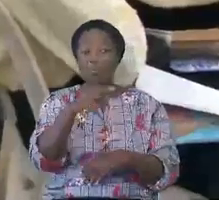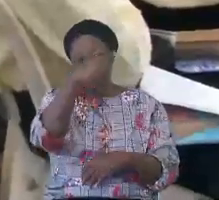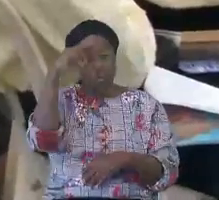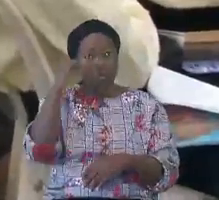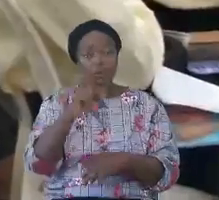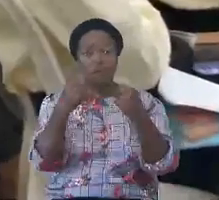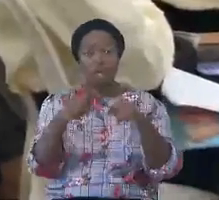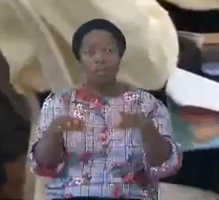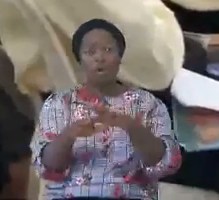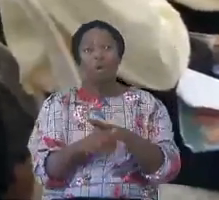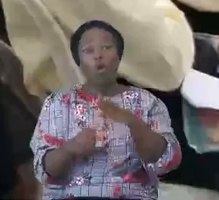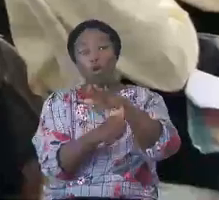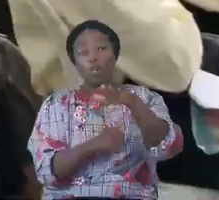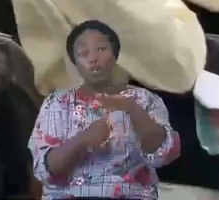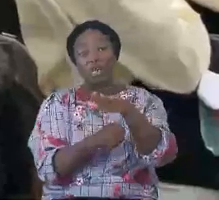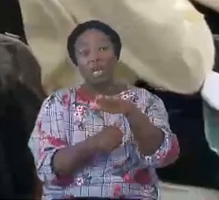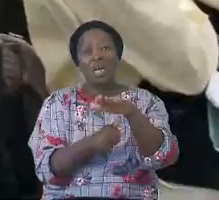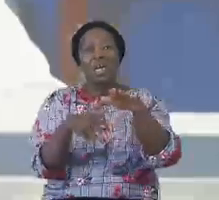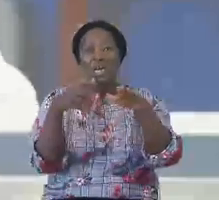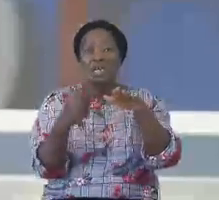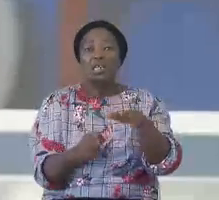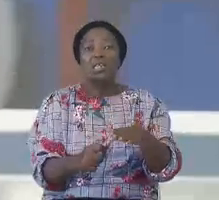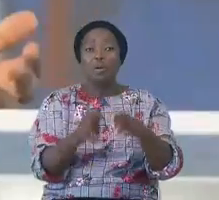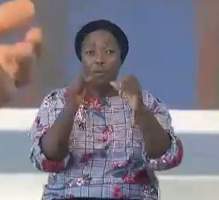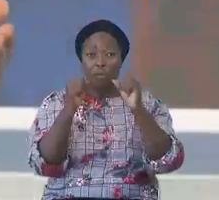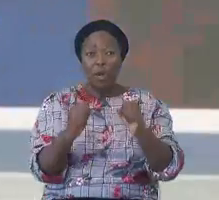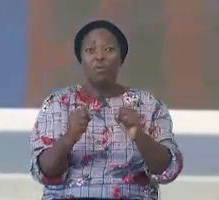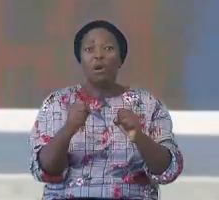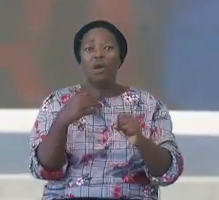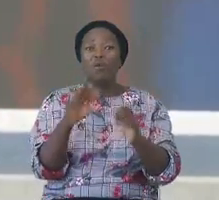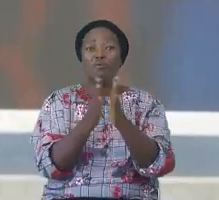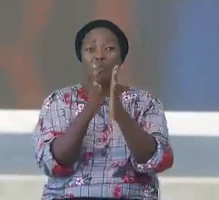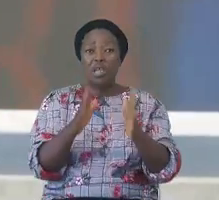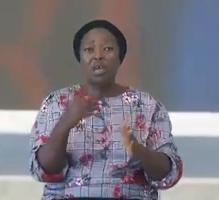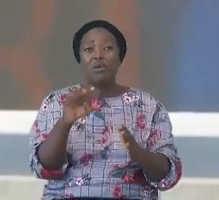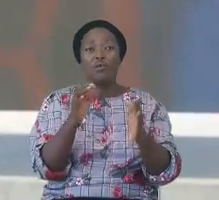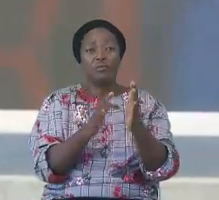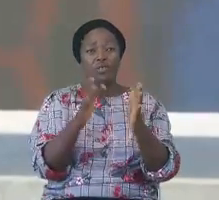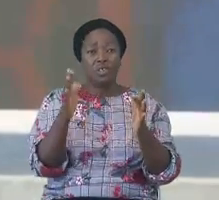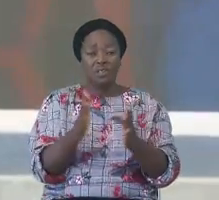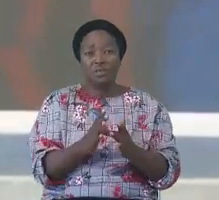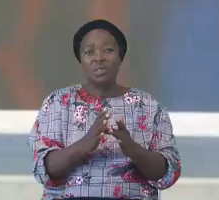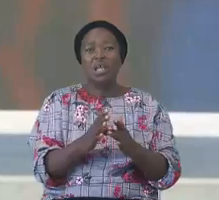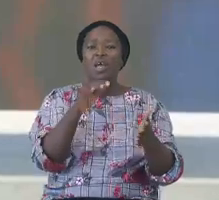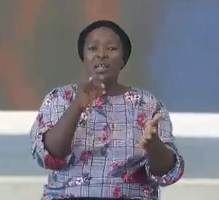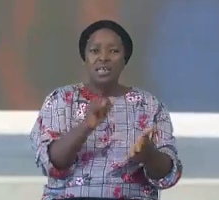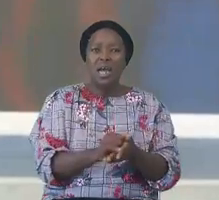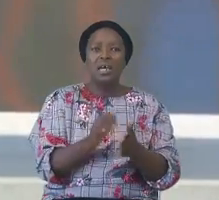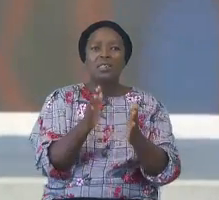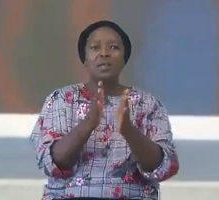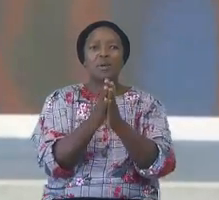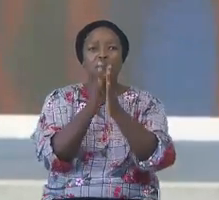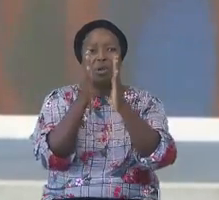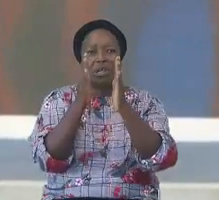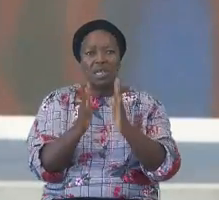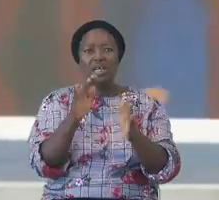merveille de devenir une nouvelle créature parce que tu es venu sous l'efficacité,